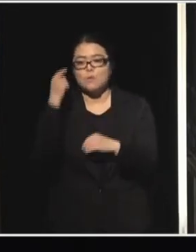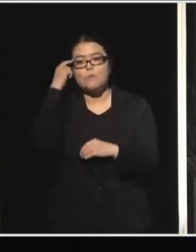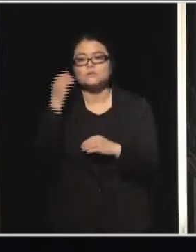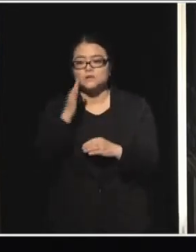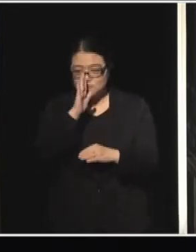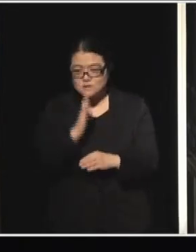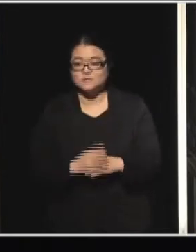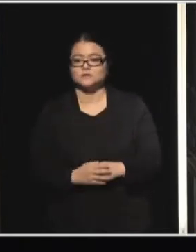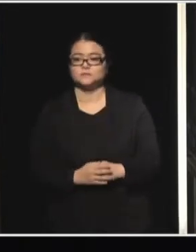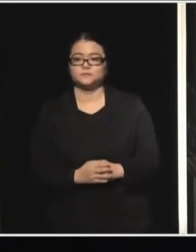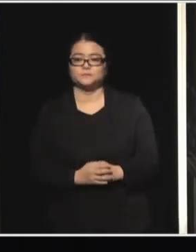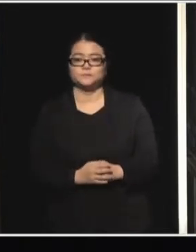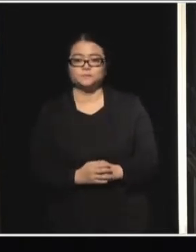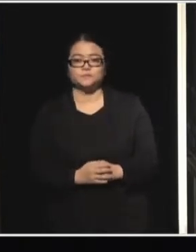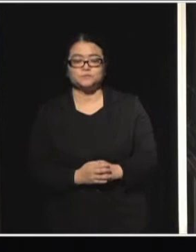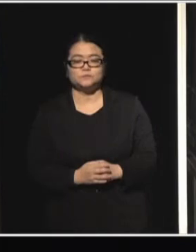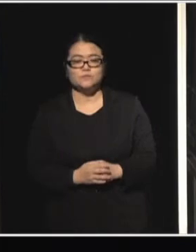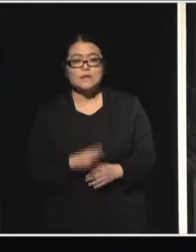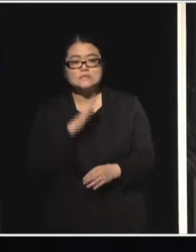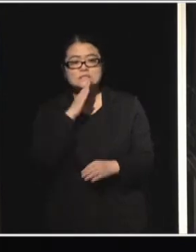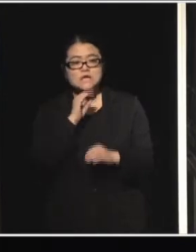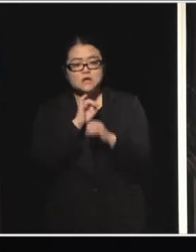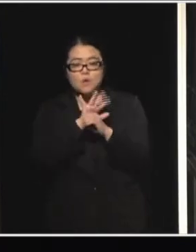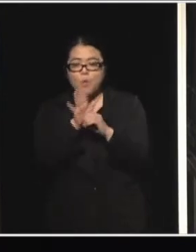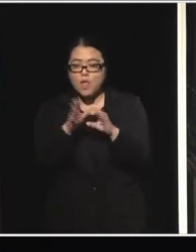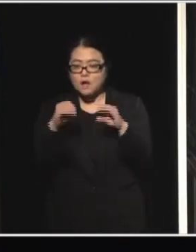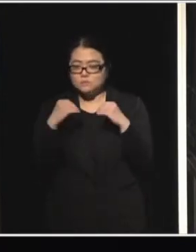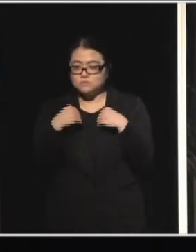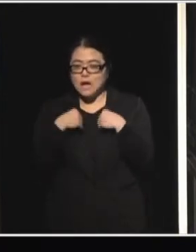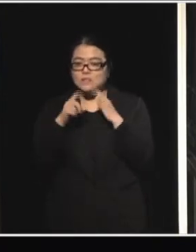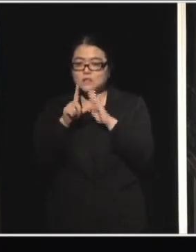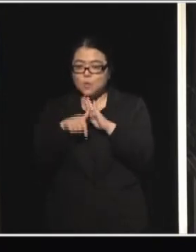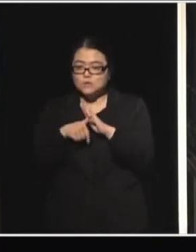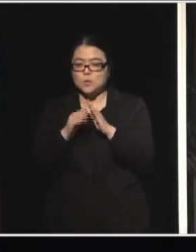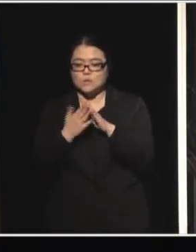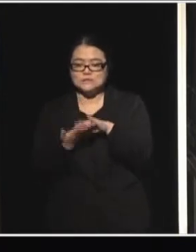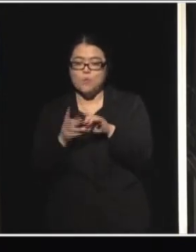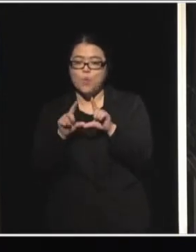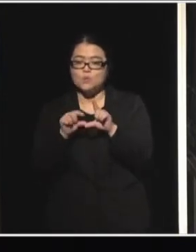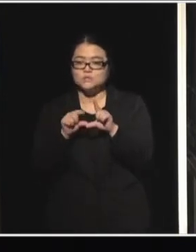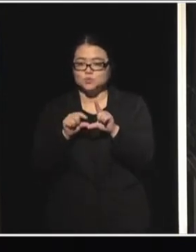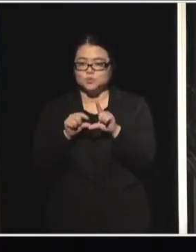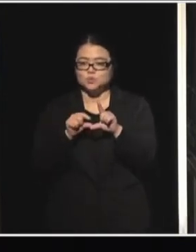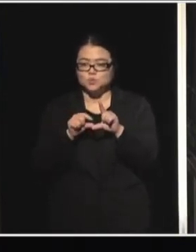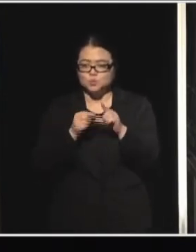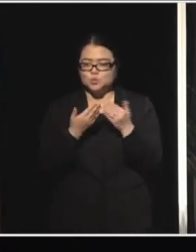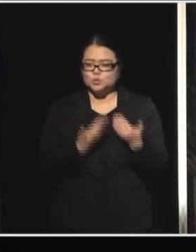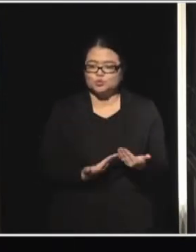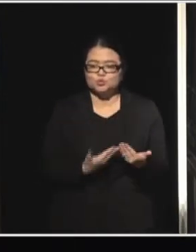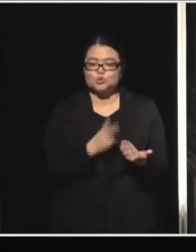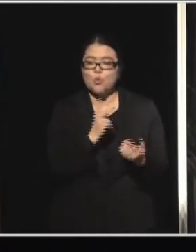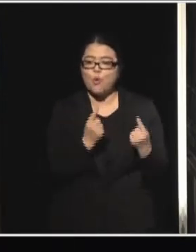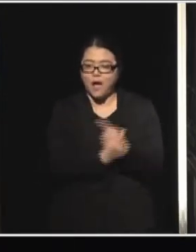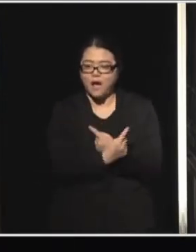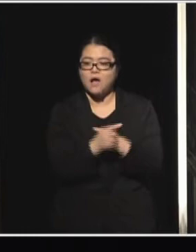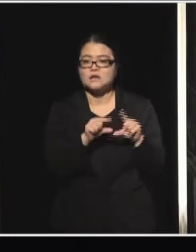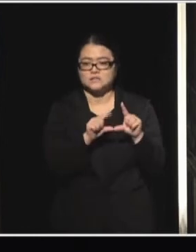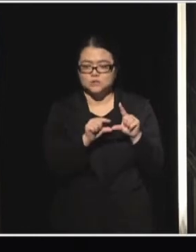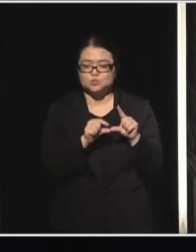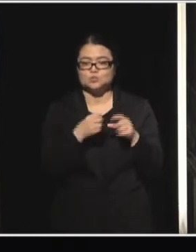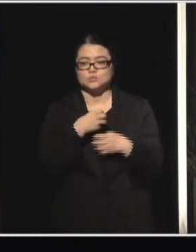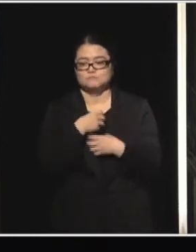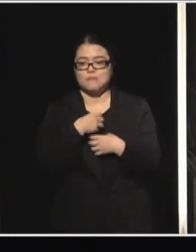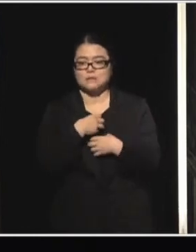こんなにかかったがどうなのかた脂肪率10%消化率というのはを心配なところかと思いますが